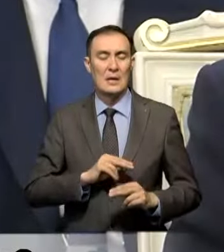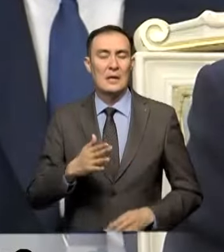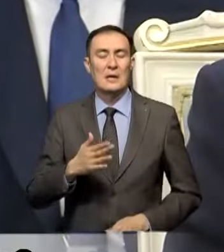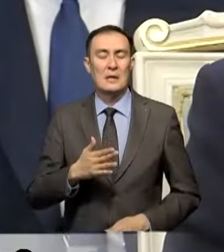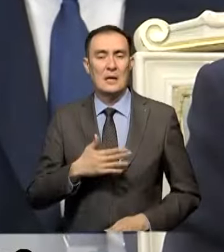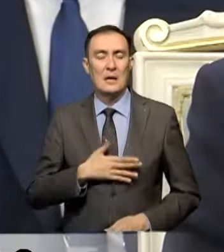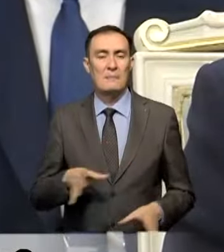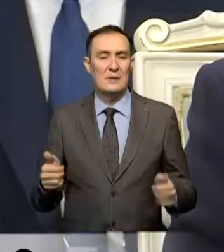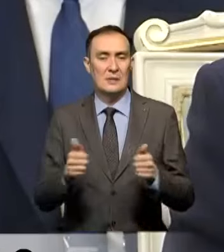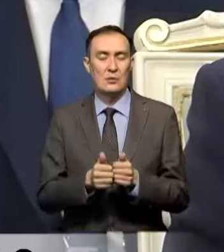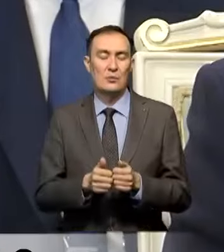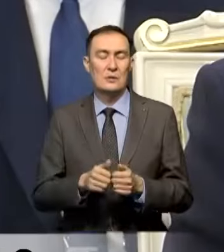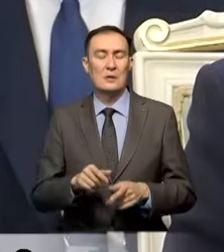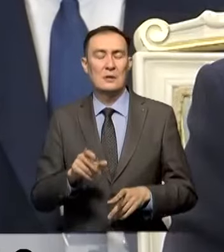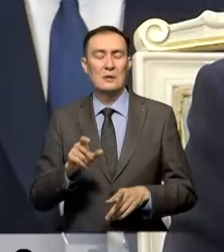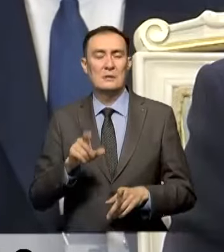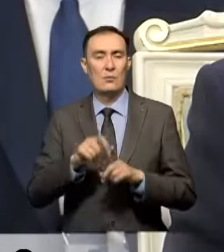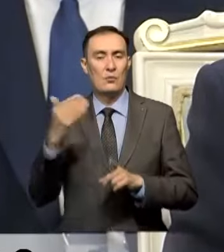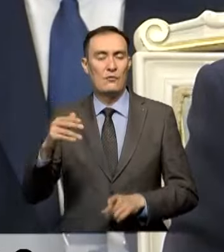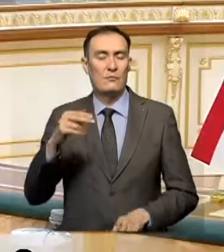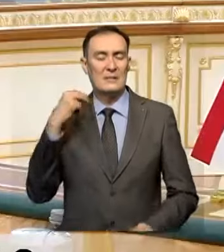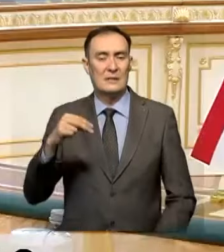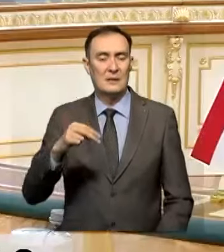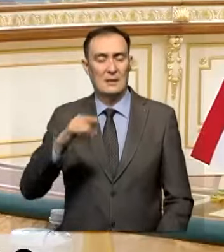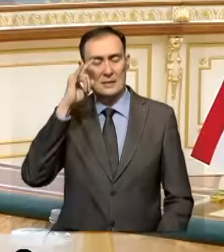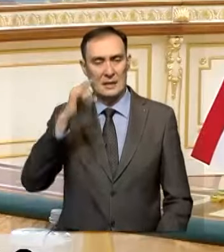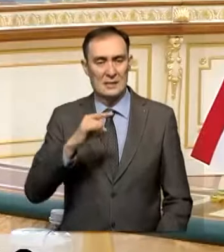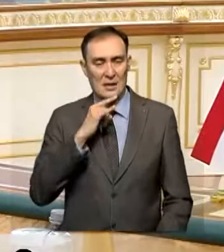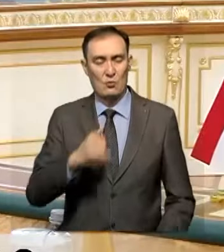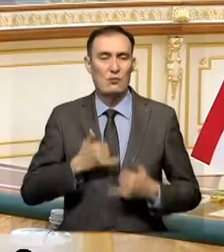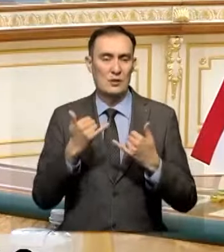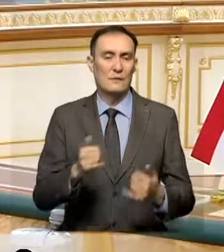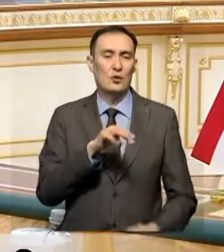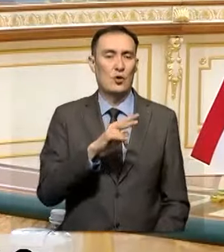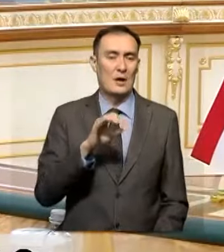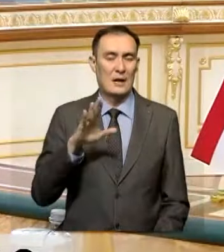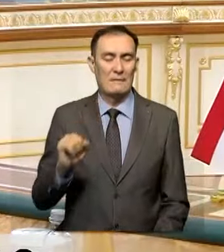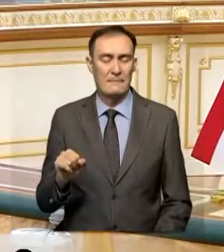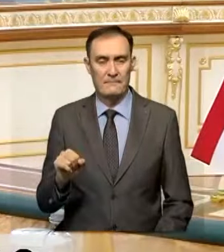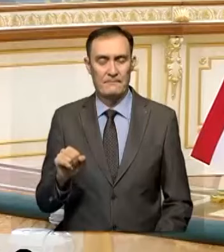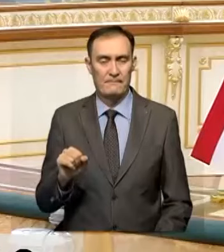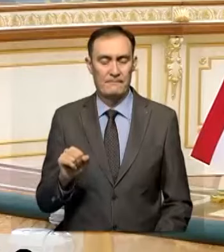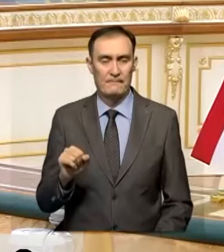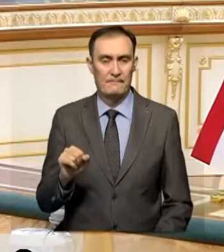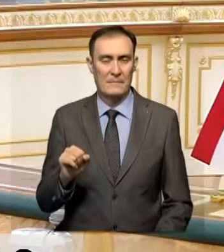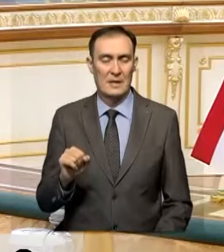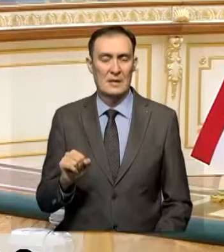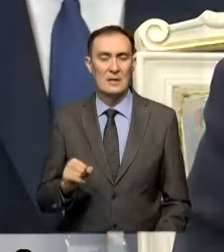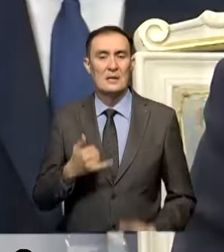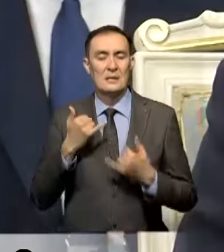присоединяюсь к словам искренней признательности в адрес президента Республики Казахстан, уважаемого Касым-Жомарт Кемелевича Токаева,